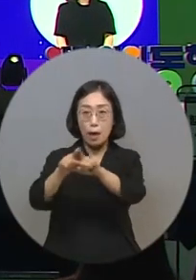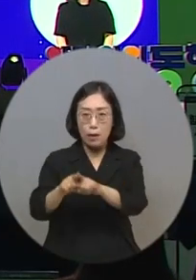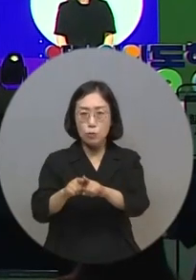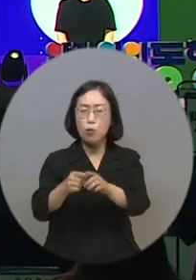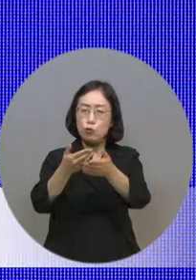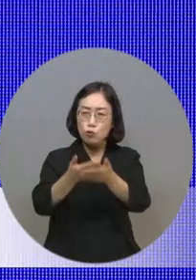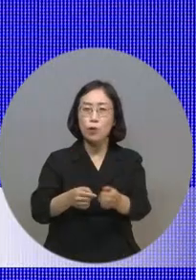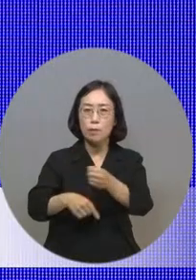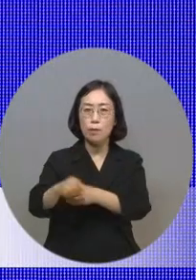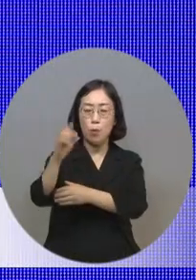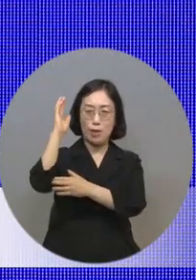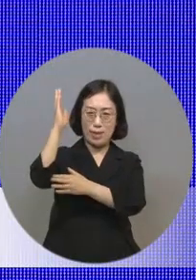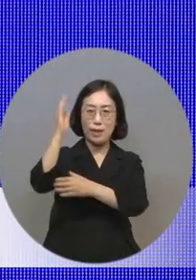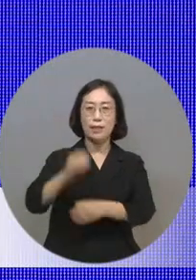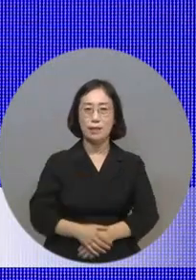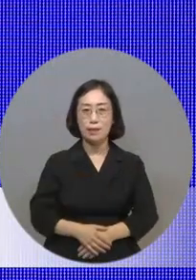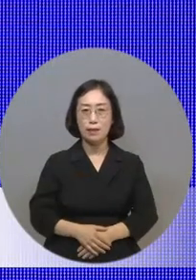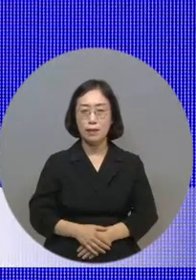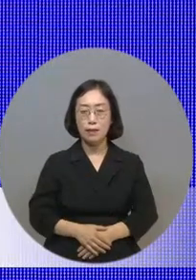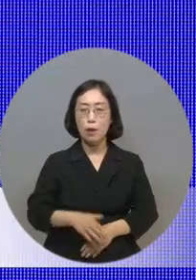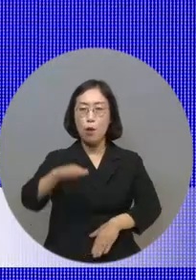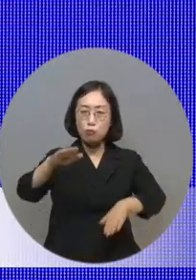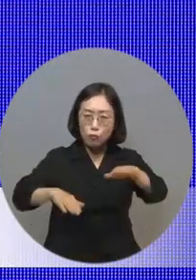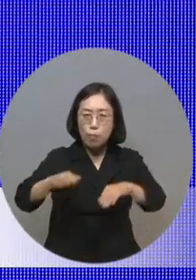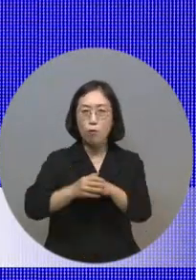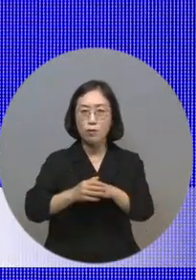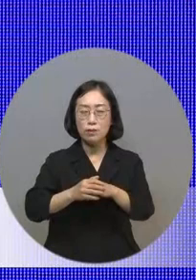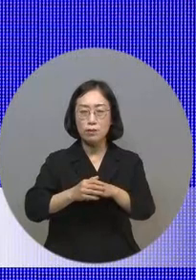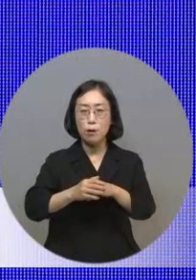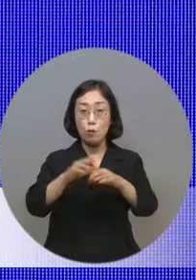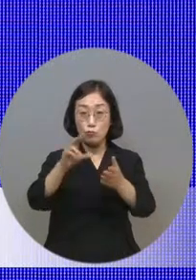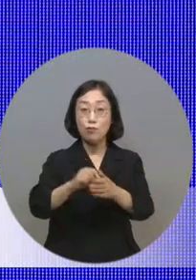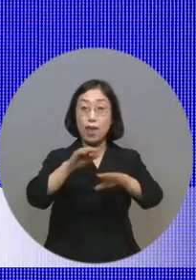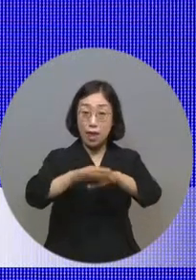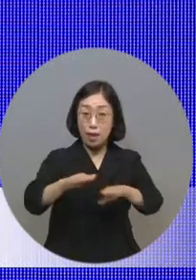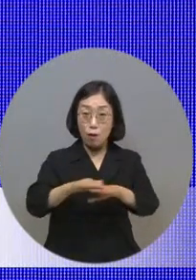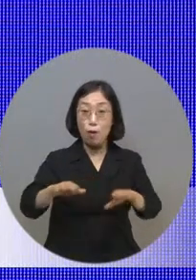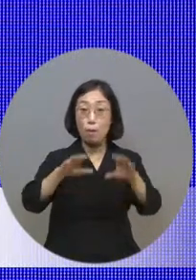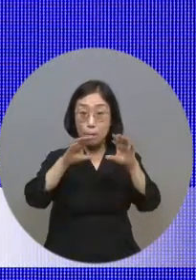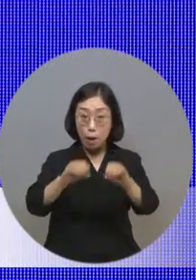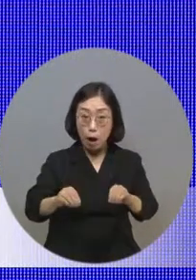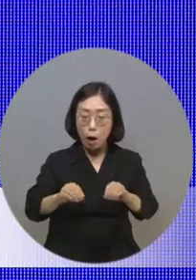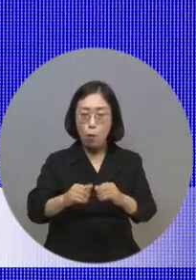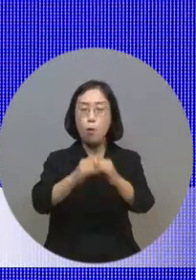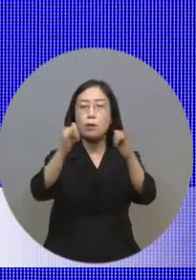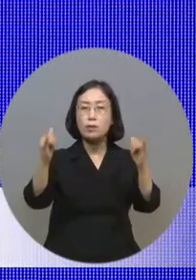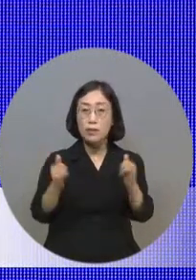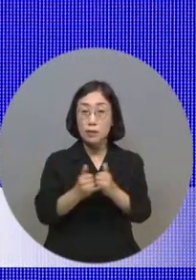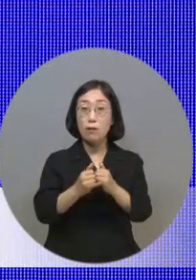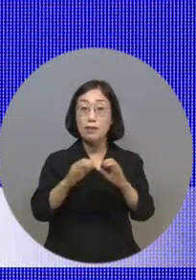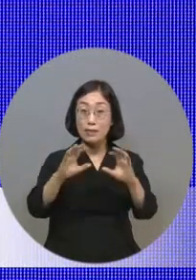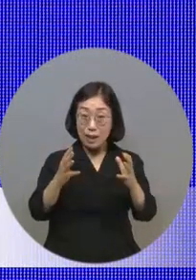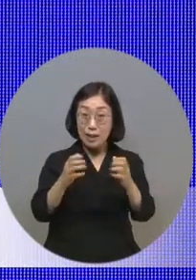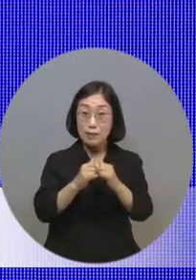강조했습니다. 불평등과 양극화 문제를 해소하고 팍팍한 시민의 삶을 보듬는 동시에